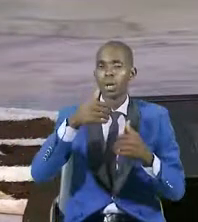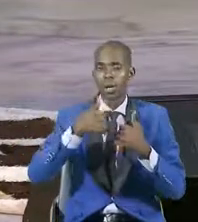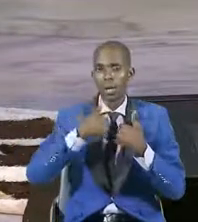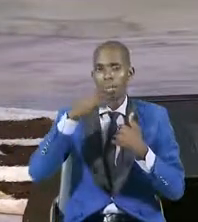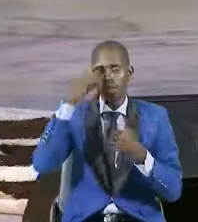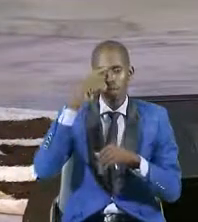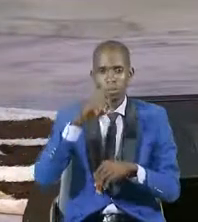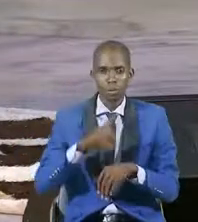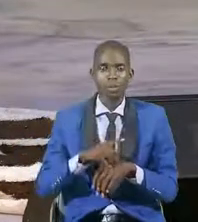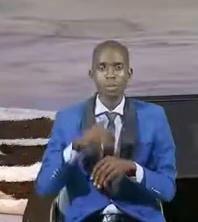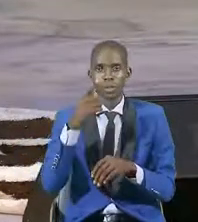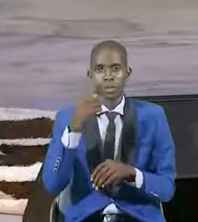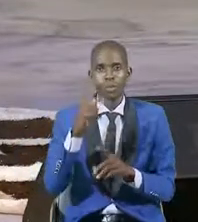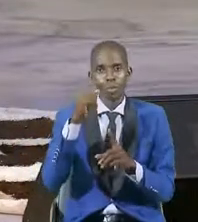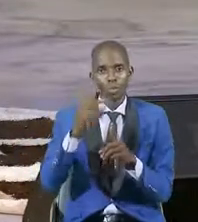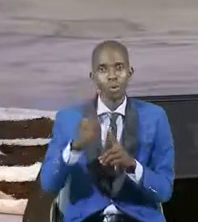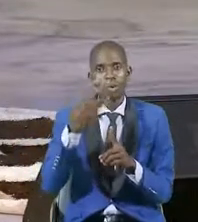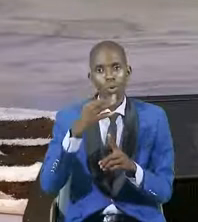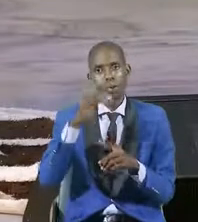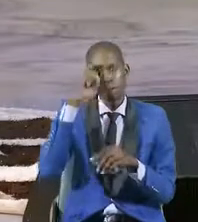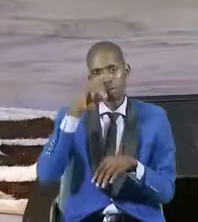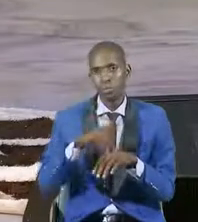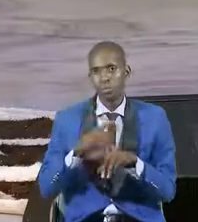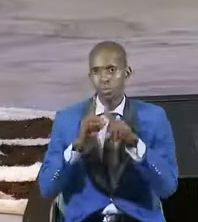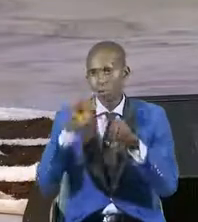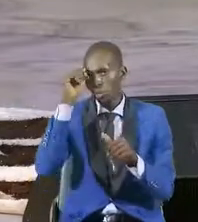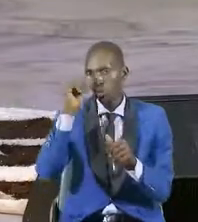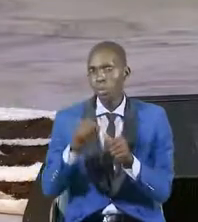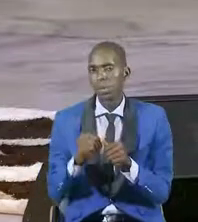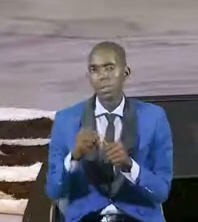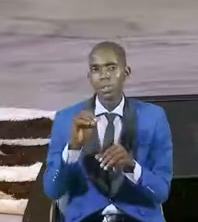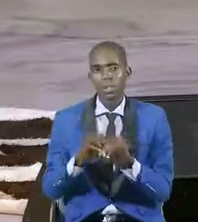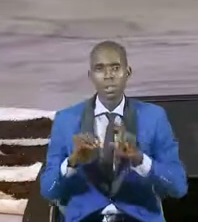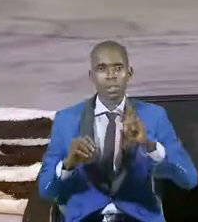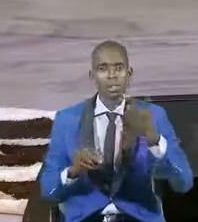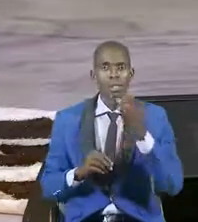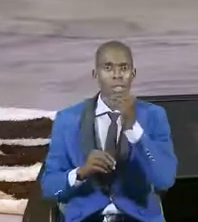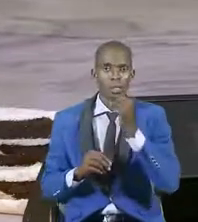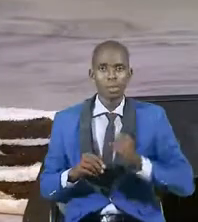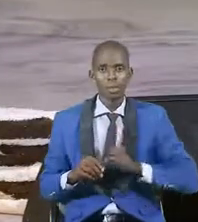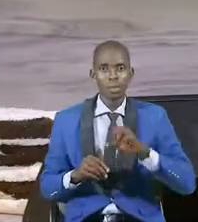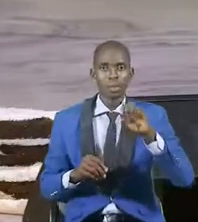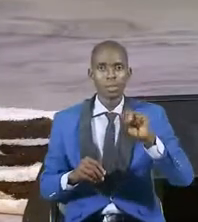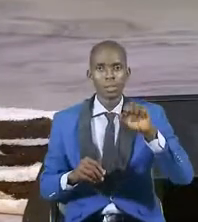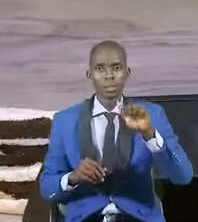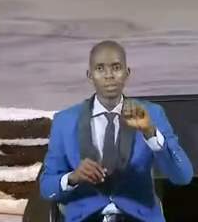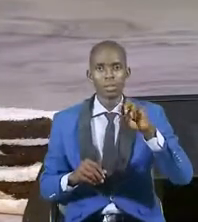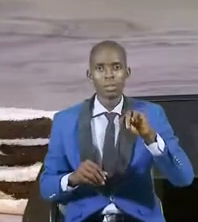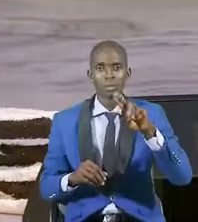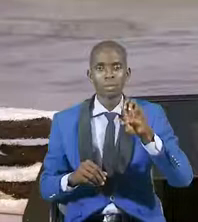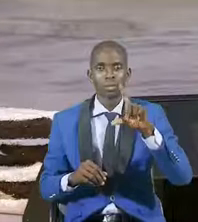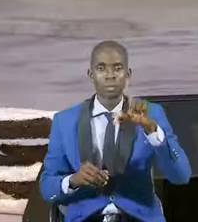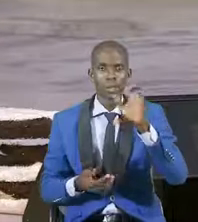sagesse. La parole de sagesse. Vous rappelez bien. En 2 Samuel